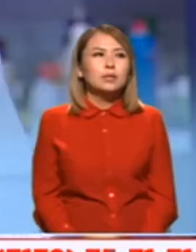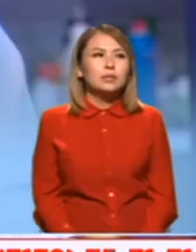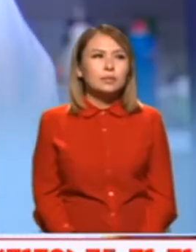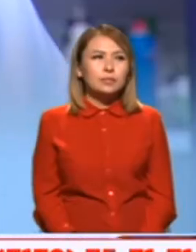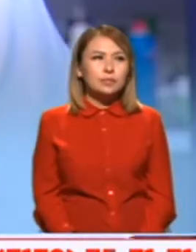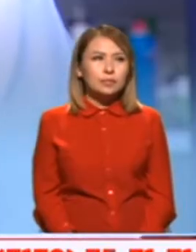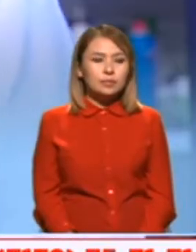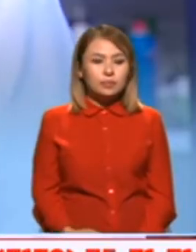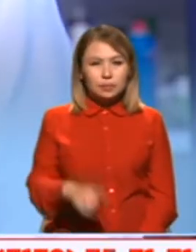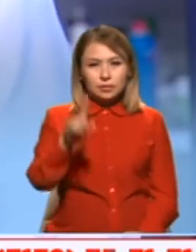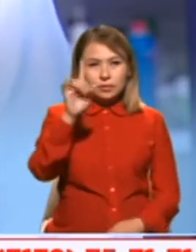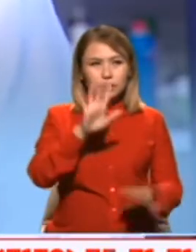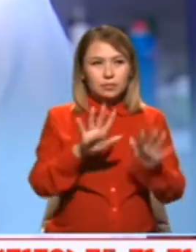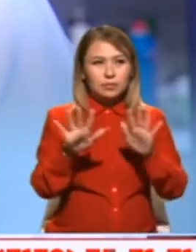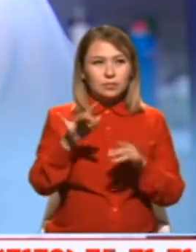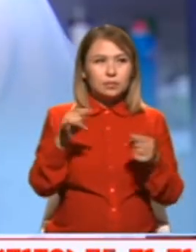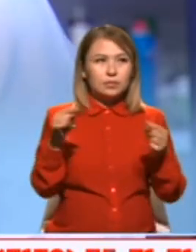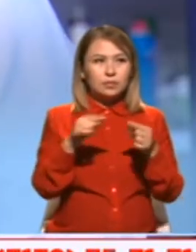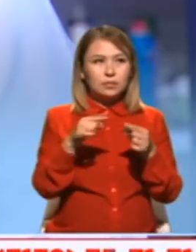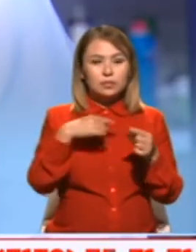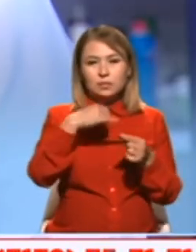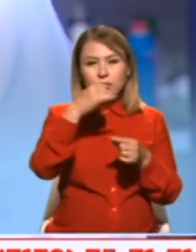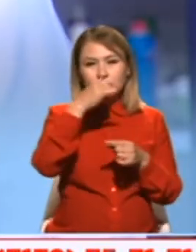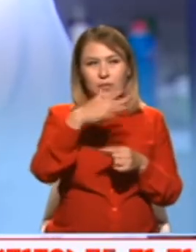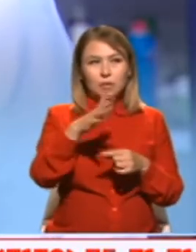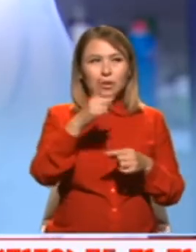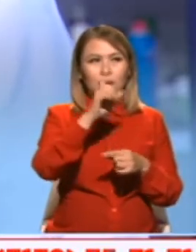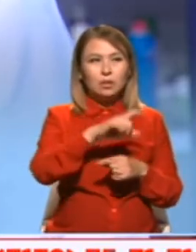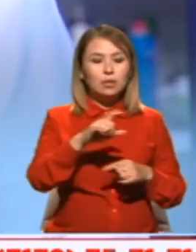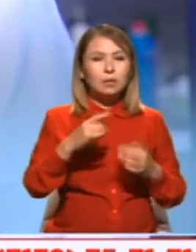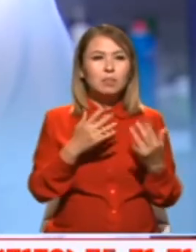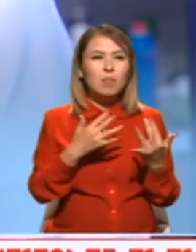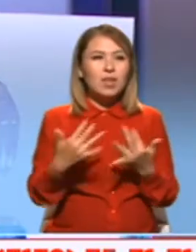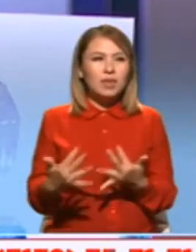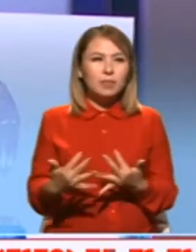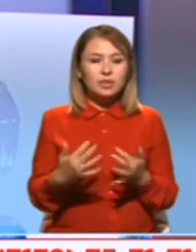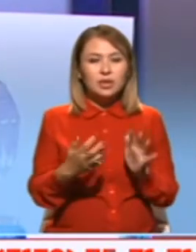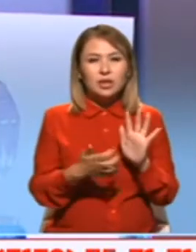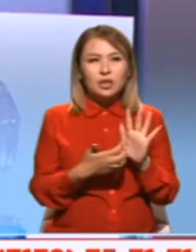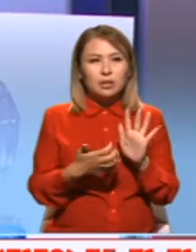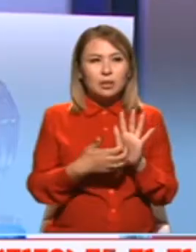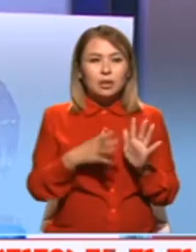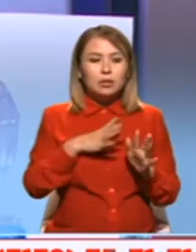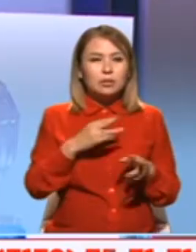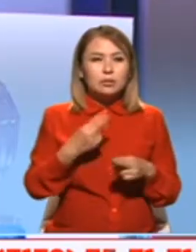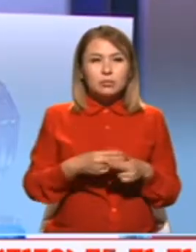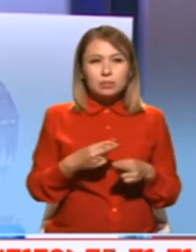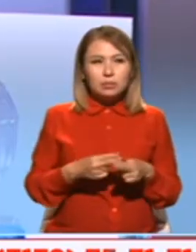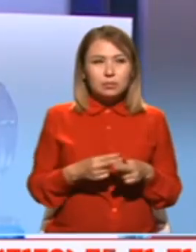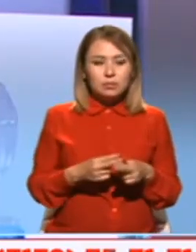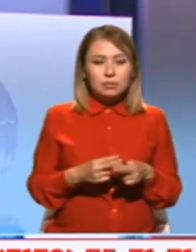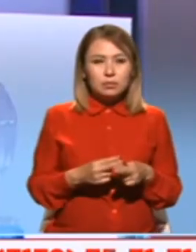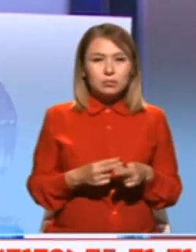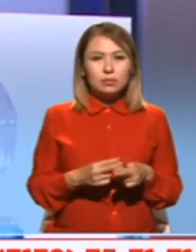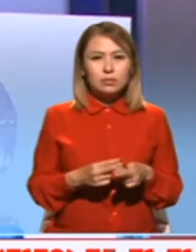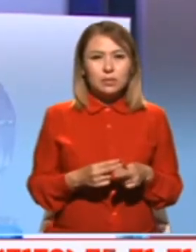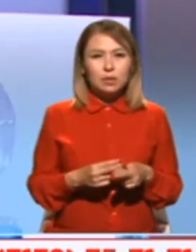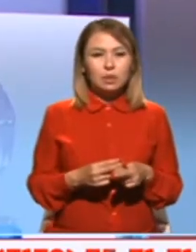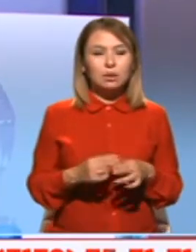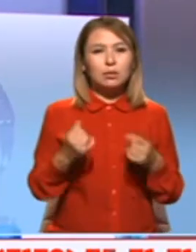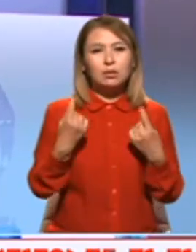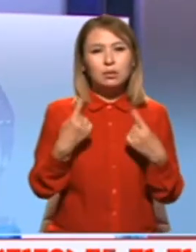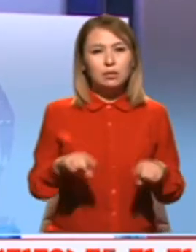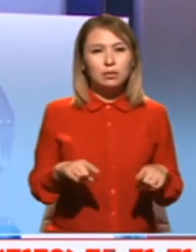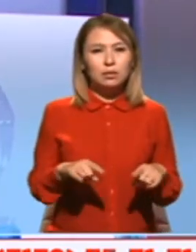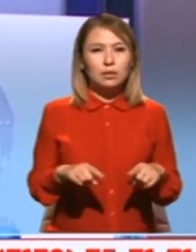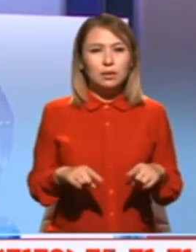бар. Анемияның анық белгісі екен біз нақты қоя алмаймыз. Өйткені адамның, яғни потребность жетіспеушілігі, темір жетіспеушілік анемия ма, немесе буын екілікті